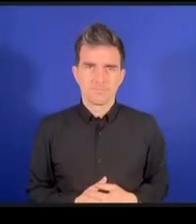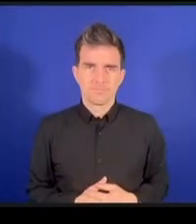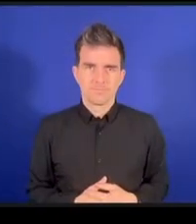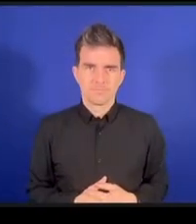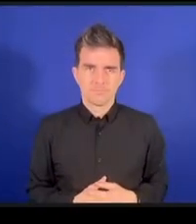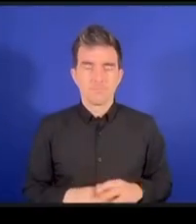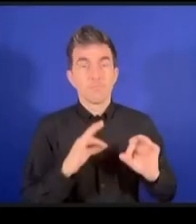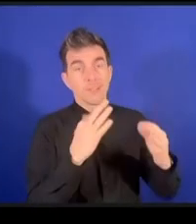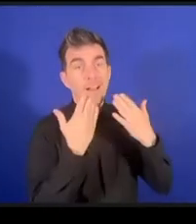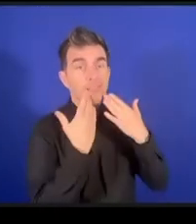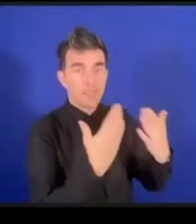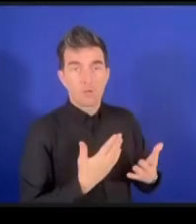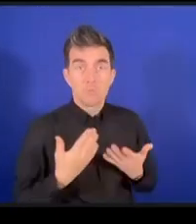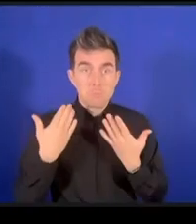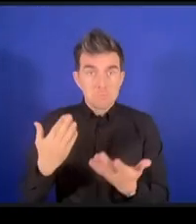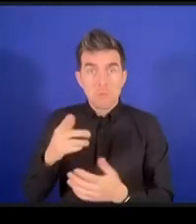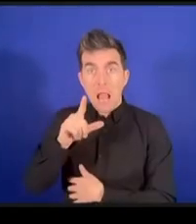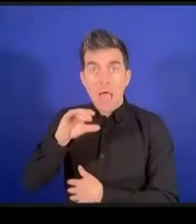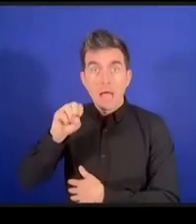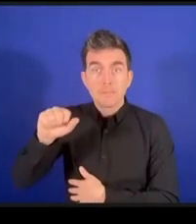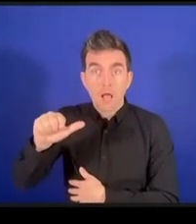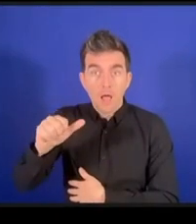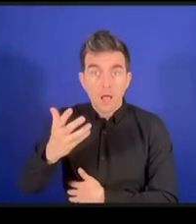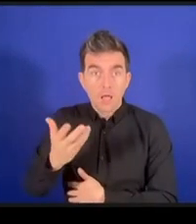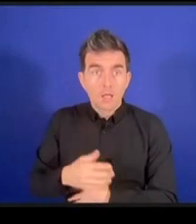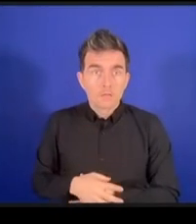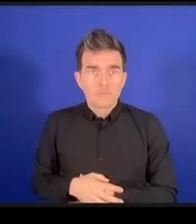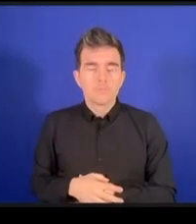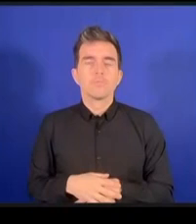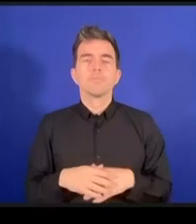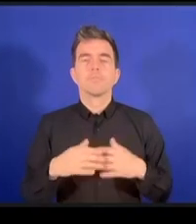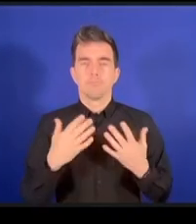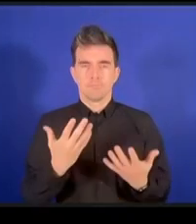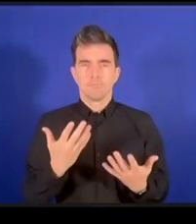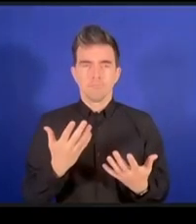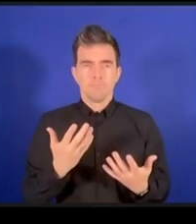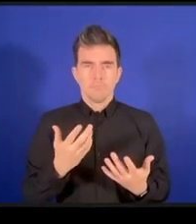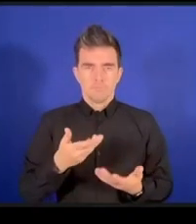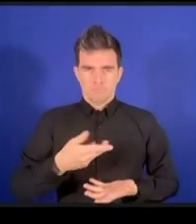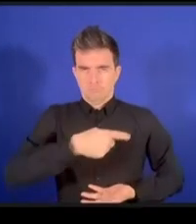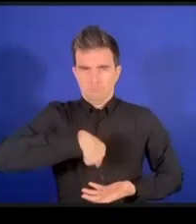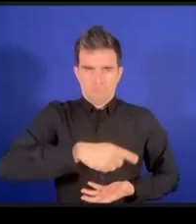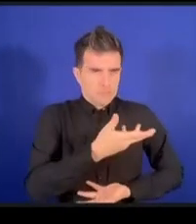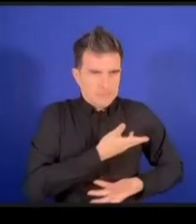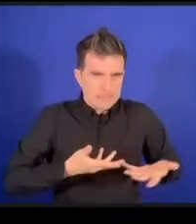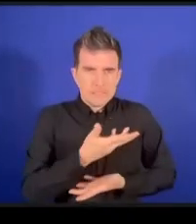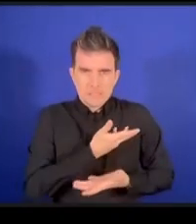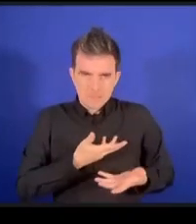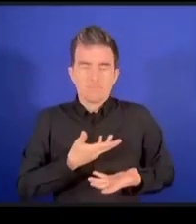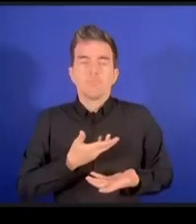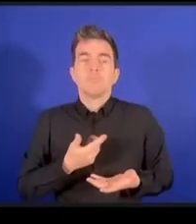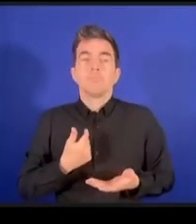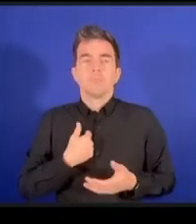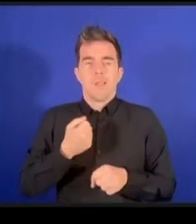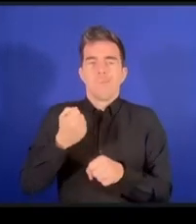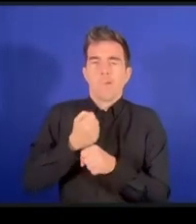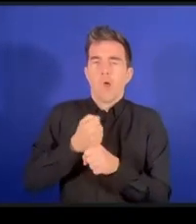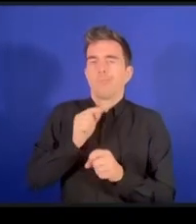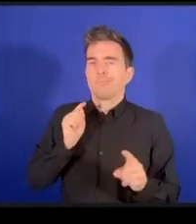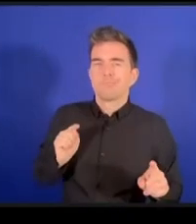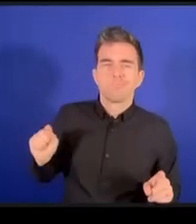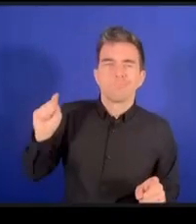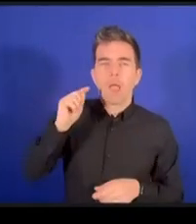Лиза я могу выступить от имени нашей динамичной коалиции Мы работаем от имени правительства в